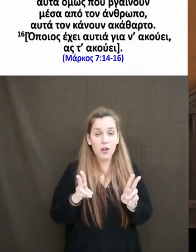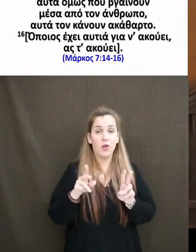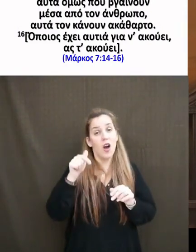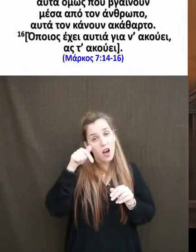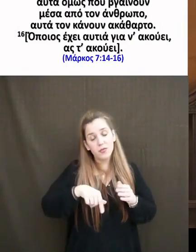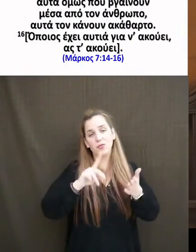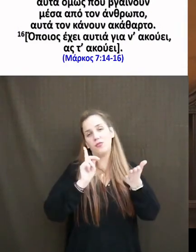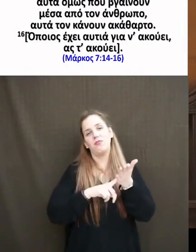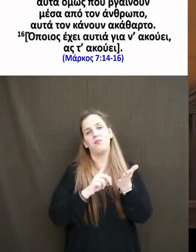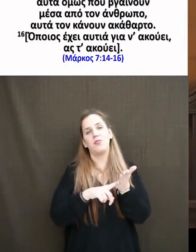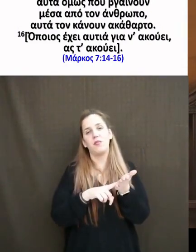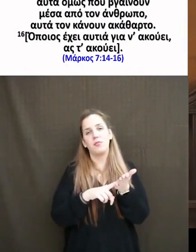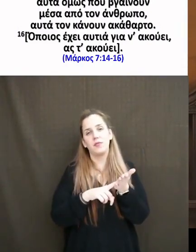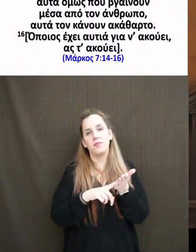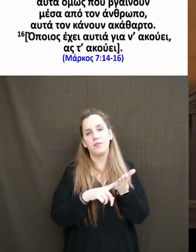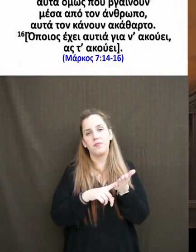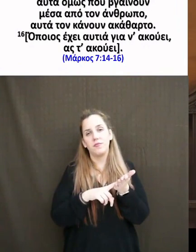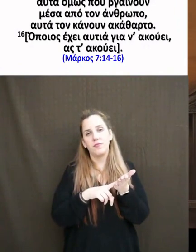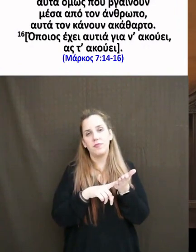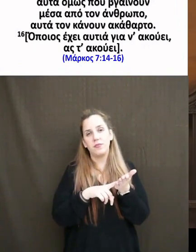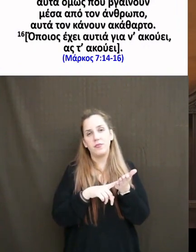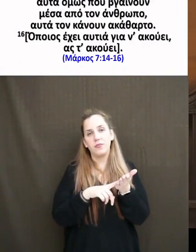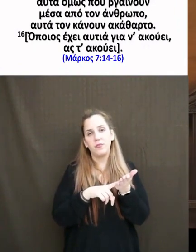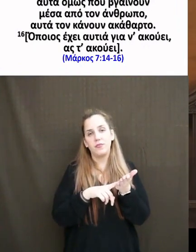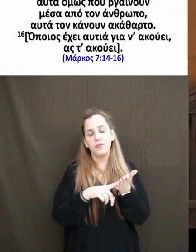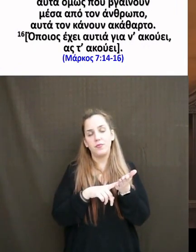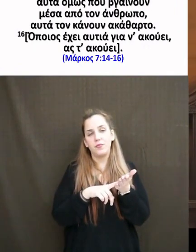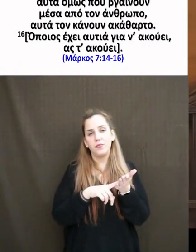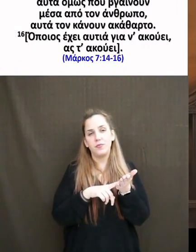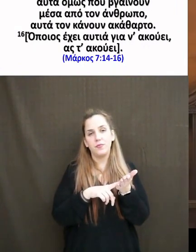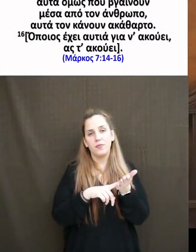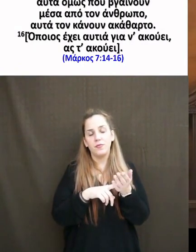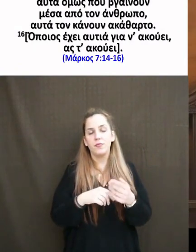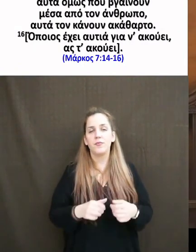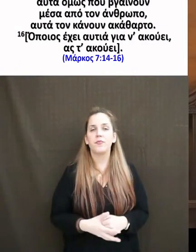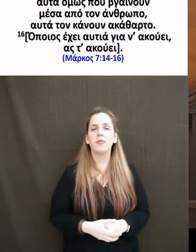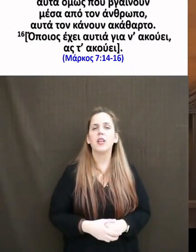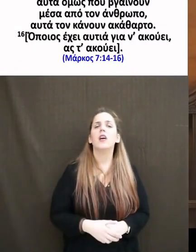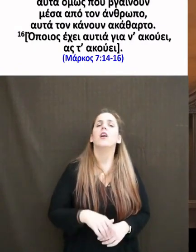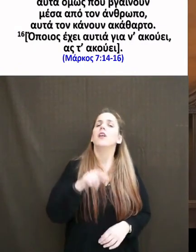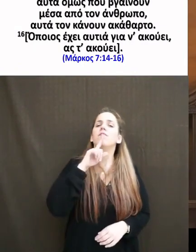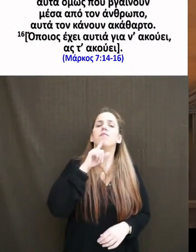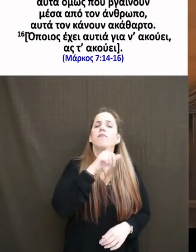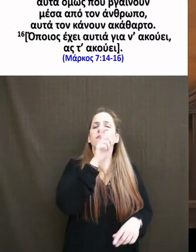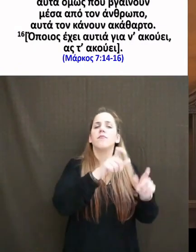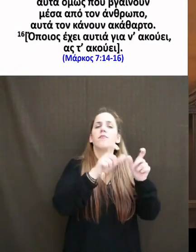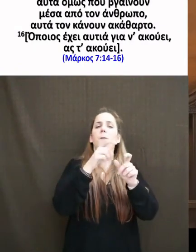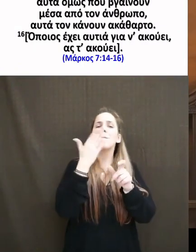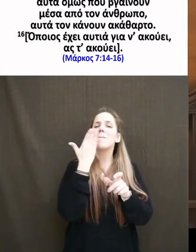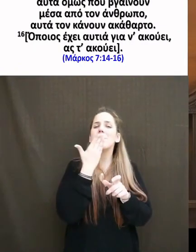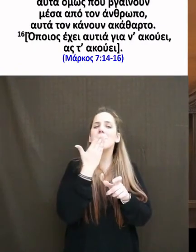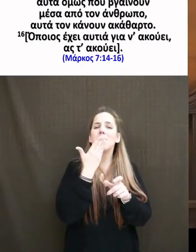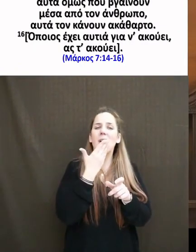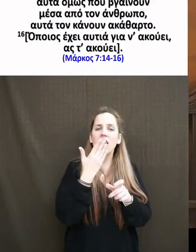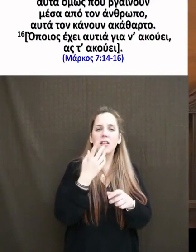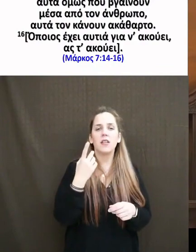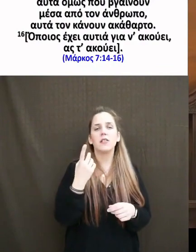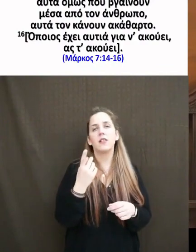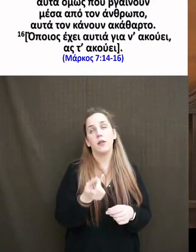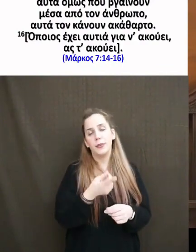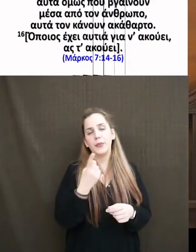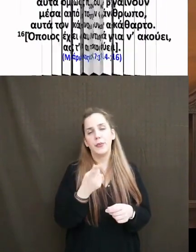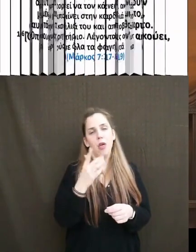σου, στις προτεραιότητες σου. Οι μαθητές ως συνήθως δεν καταλαβαίνουν. Όπως και εμείς,